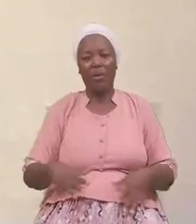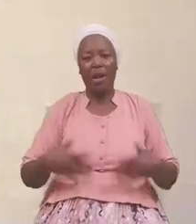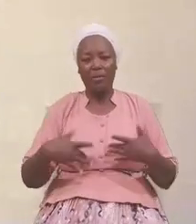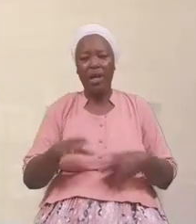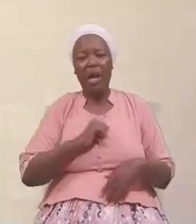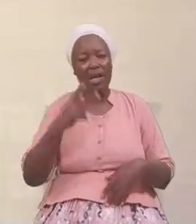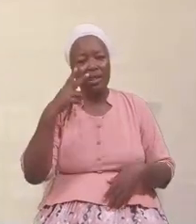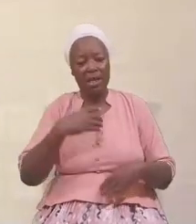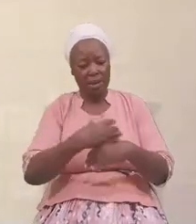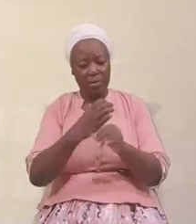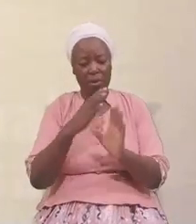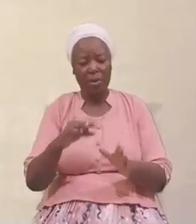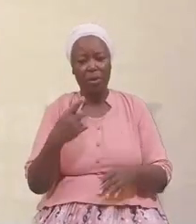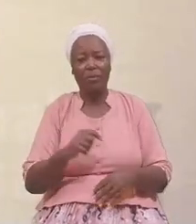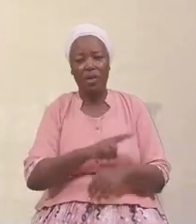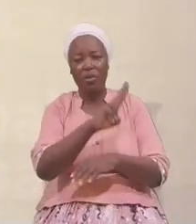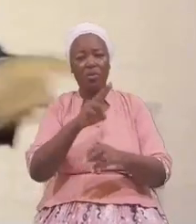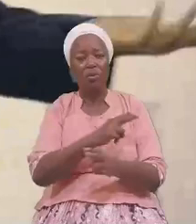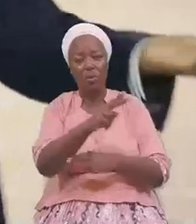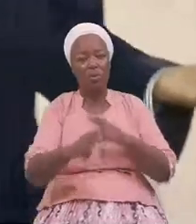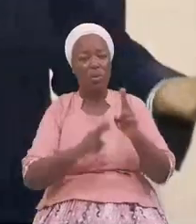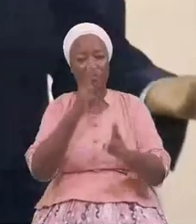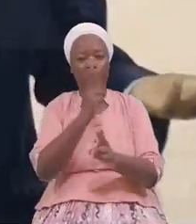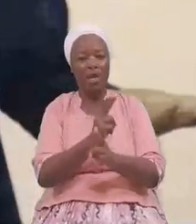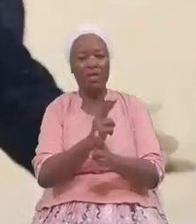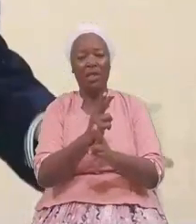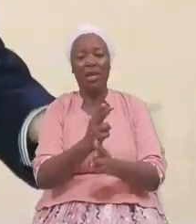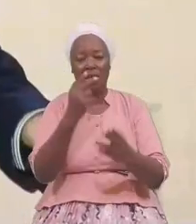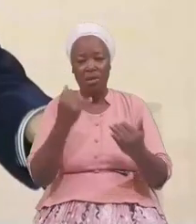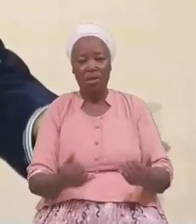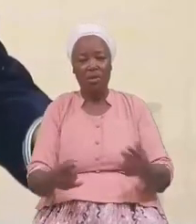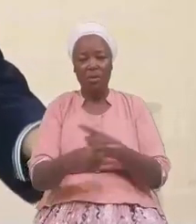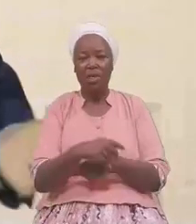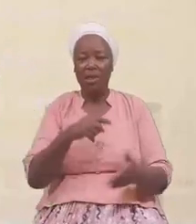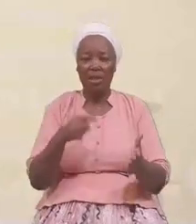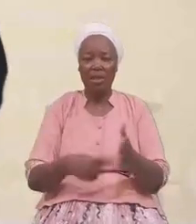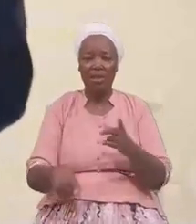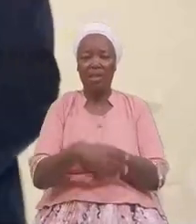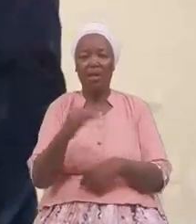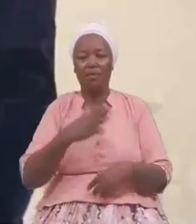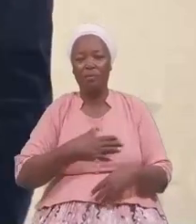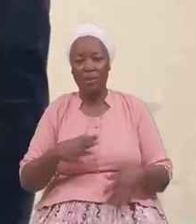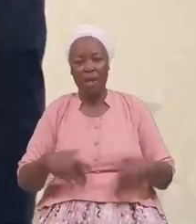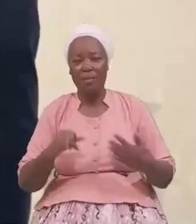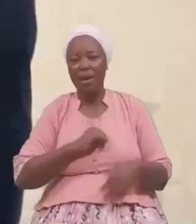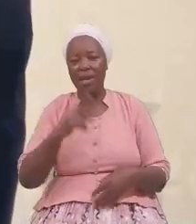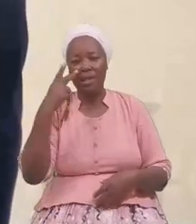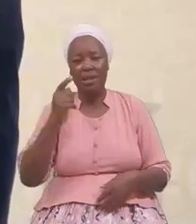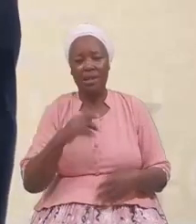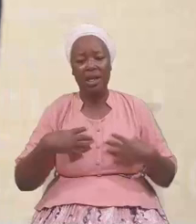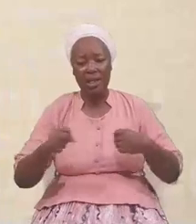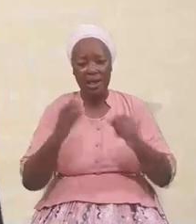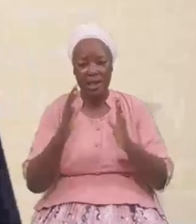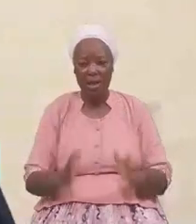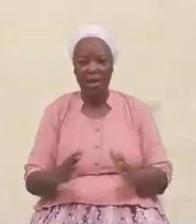de l'univers. Aujourd'hui, ce jour de ma vie, je vois le guérisseur. Aujourd'hui,